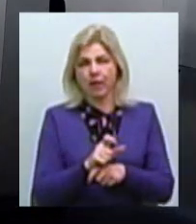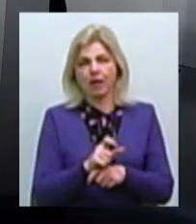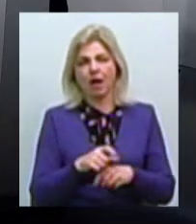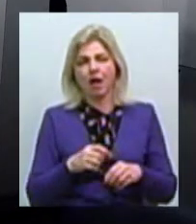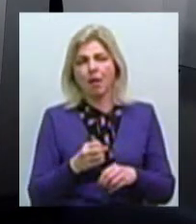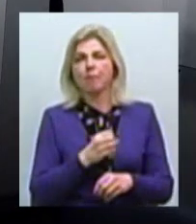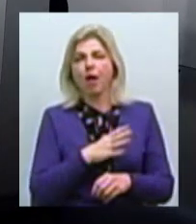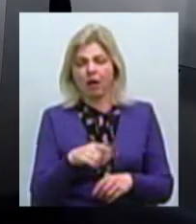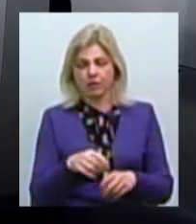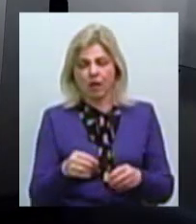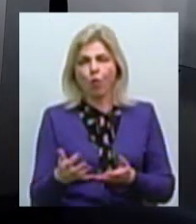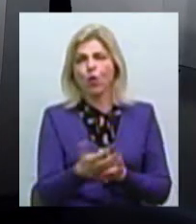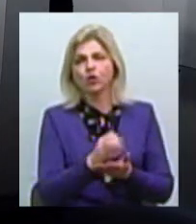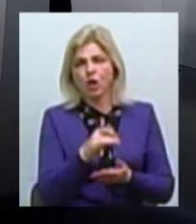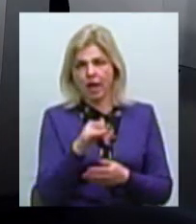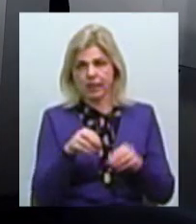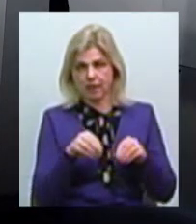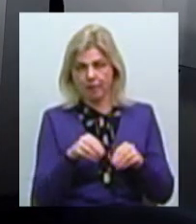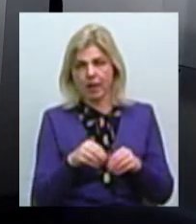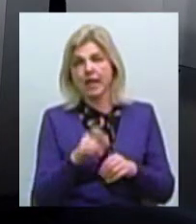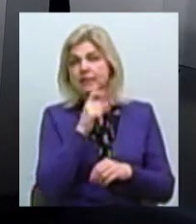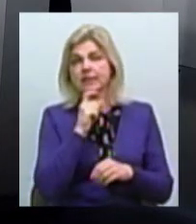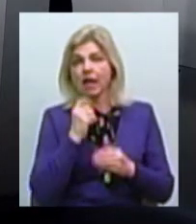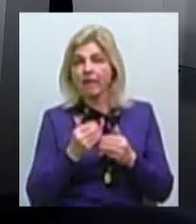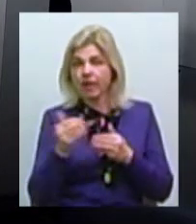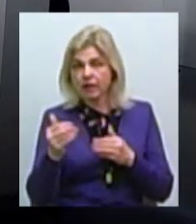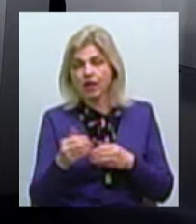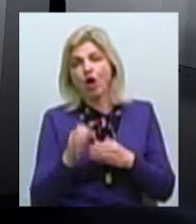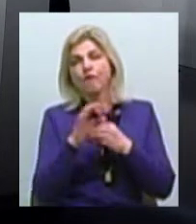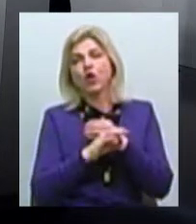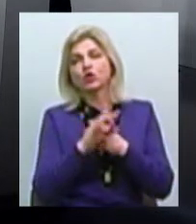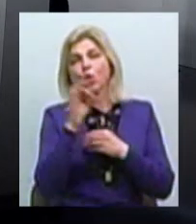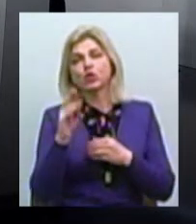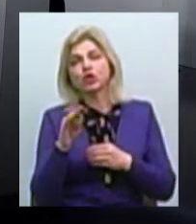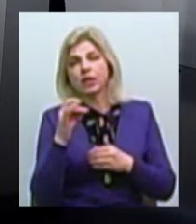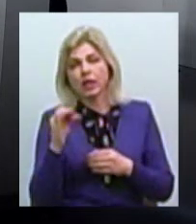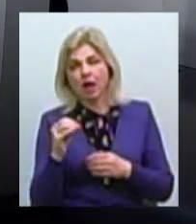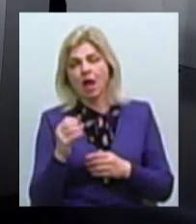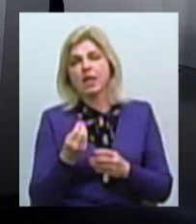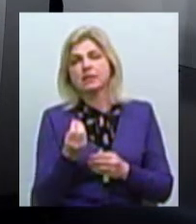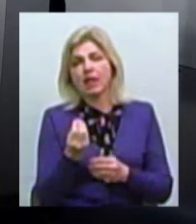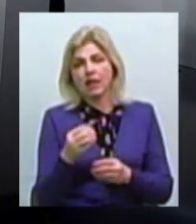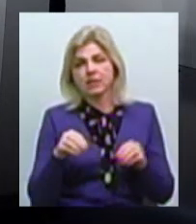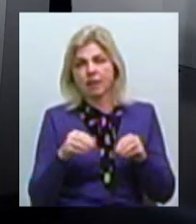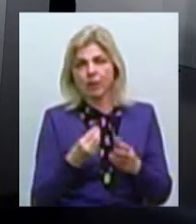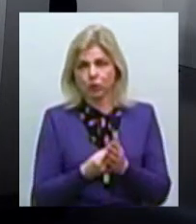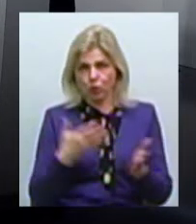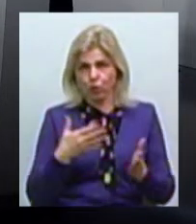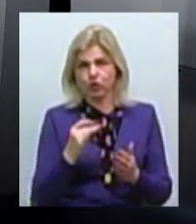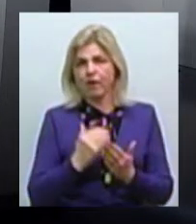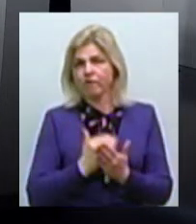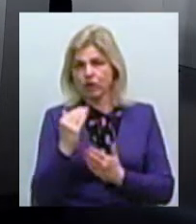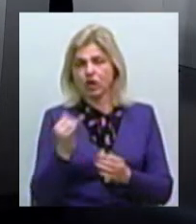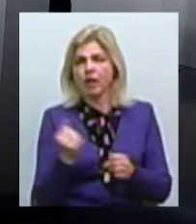севернее и восточнее у нас гораздо богаче черноземы цена земли выше и драка за них по